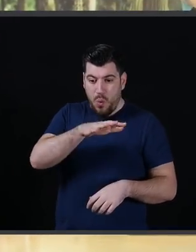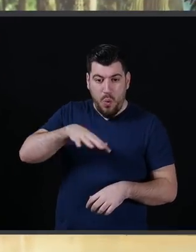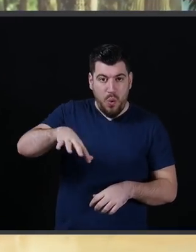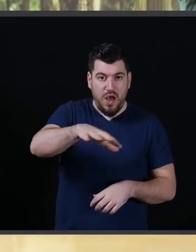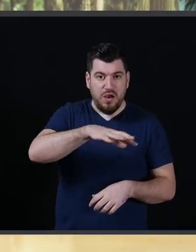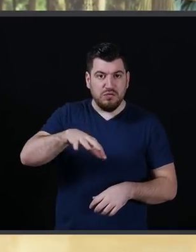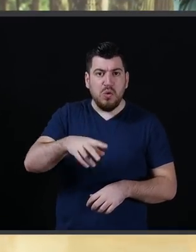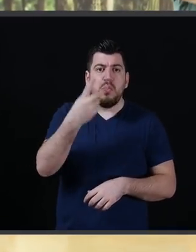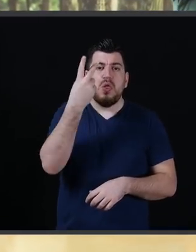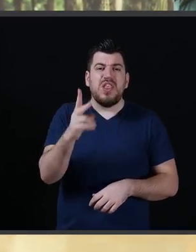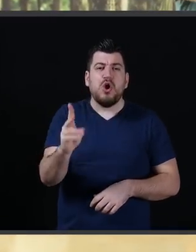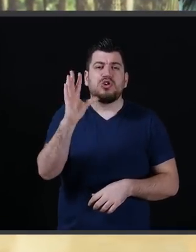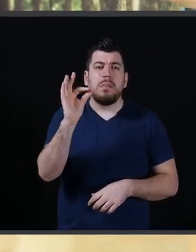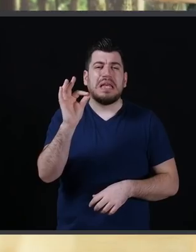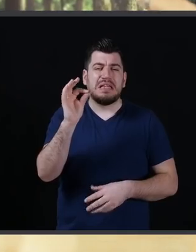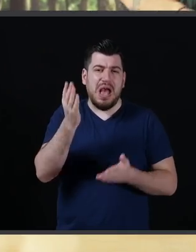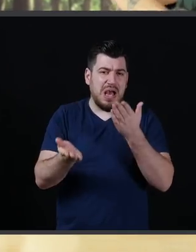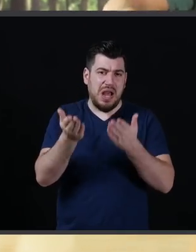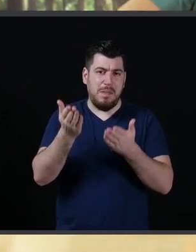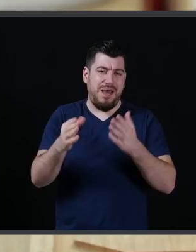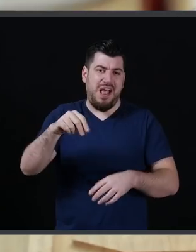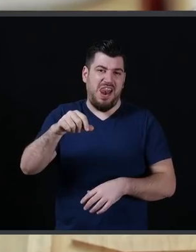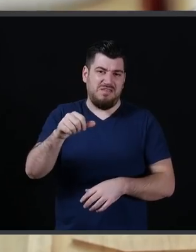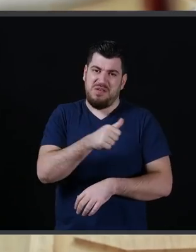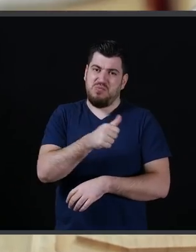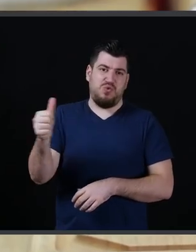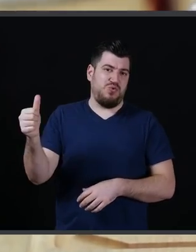-240 πόσα αλεύρι έχει μέσα